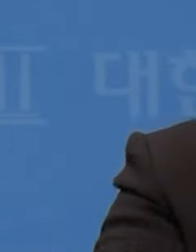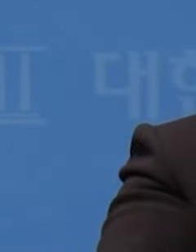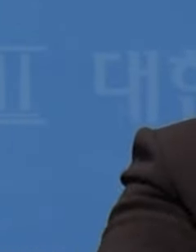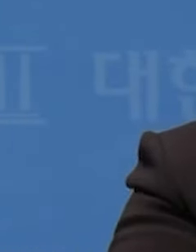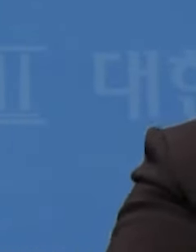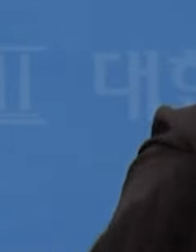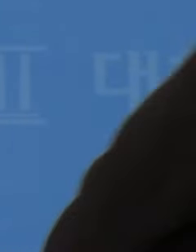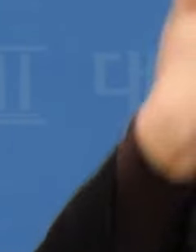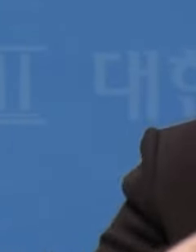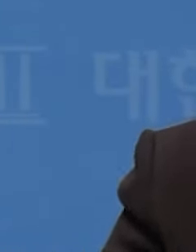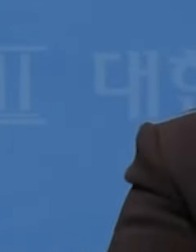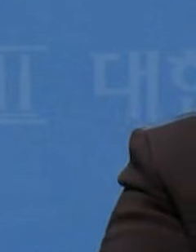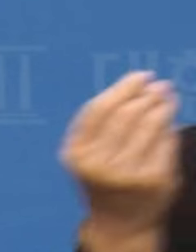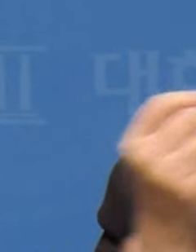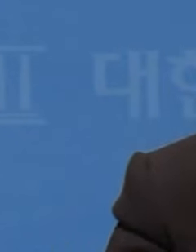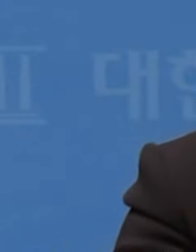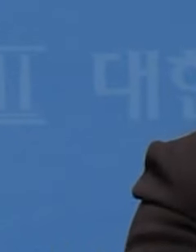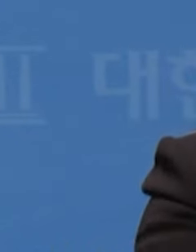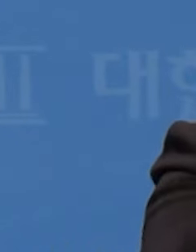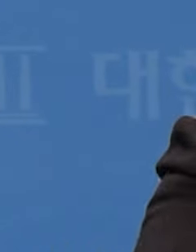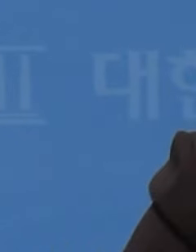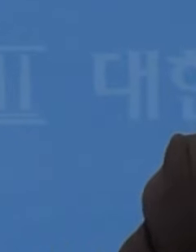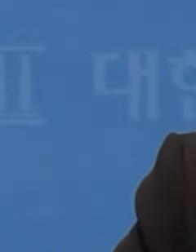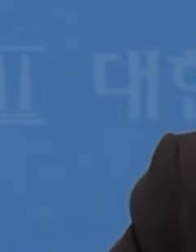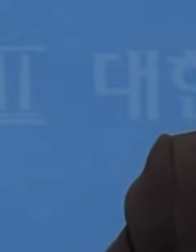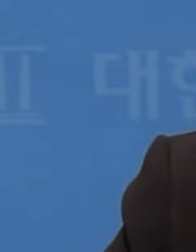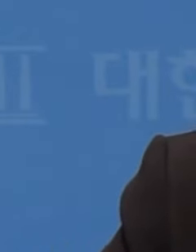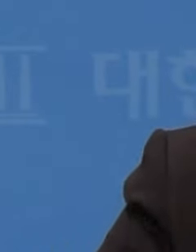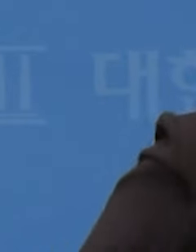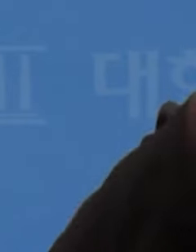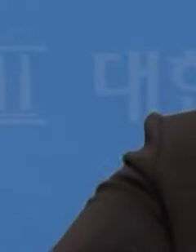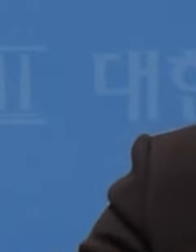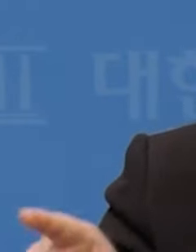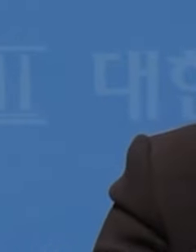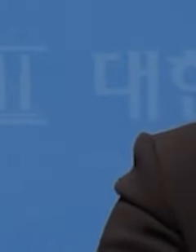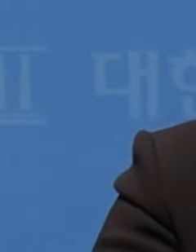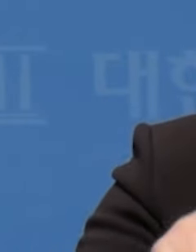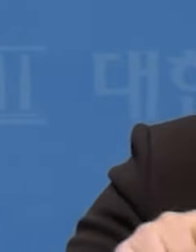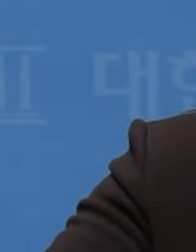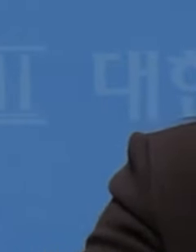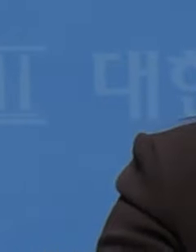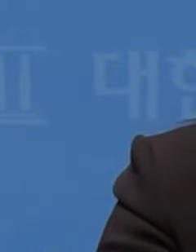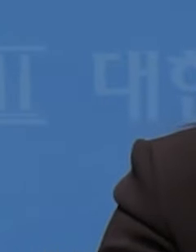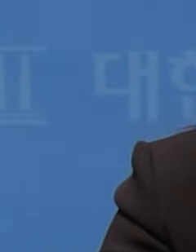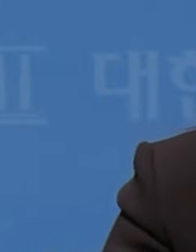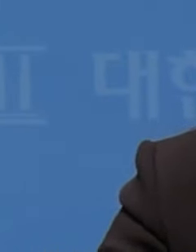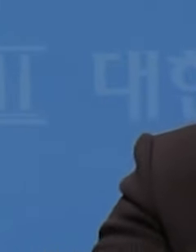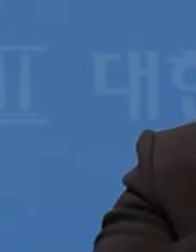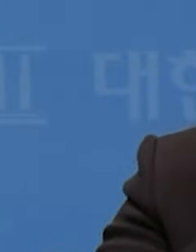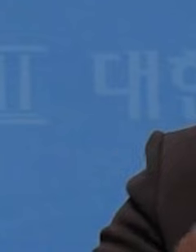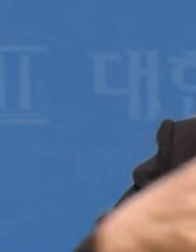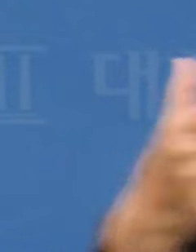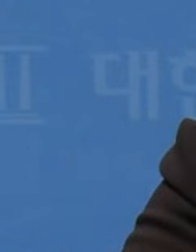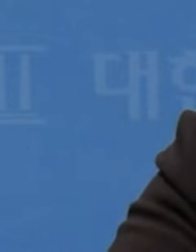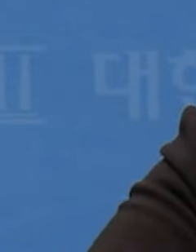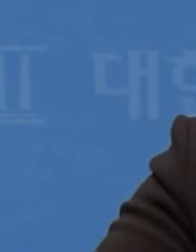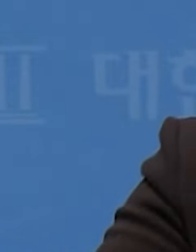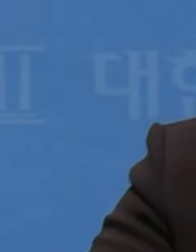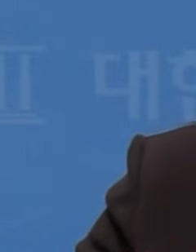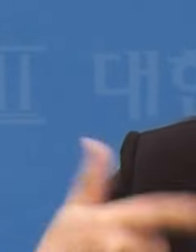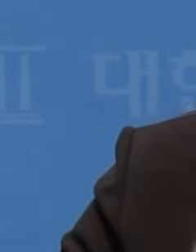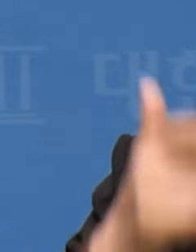늘 외면받았습니다. 당의 시스템을 믿고 당에서 활동하며 당이 원하는 집회마다